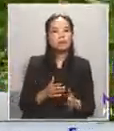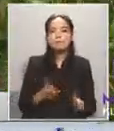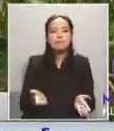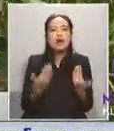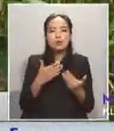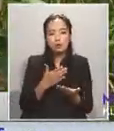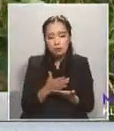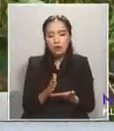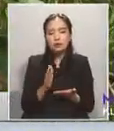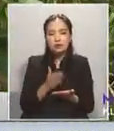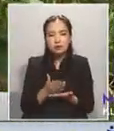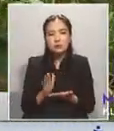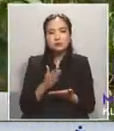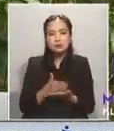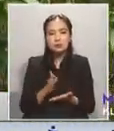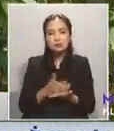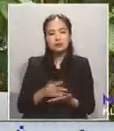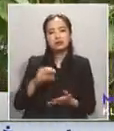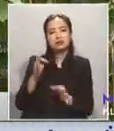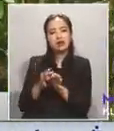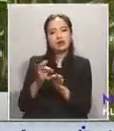ครับ